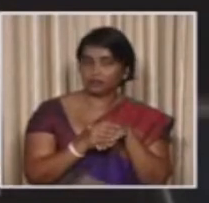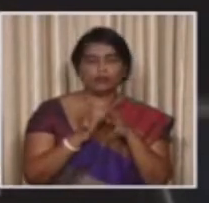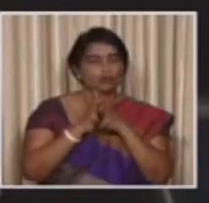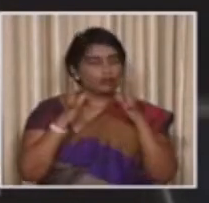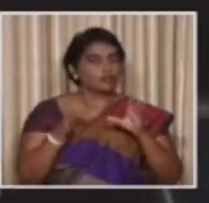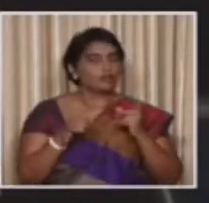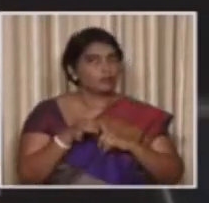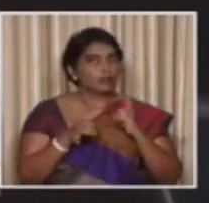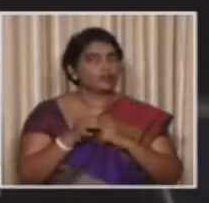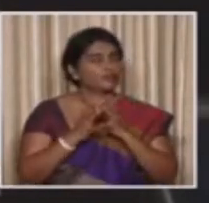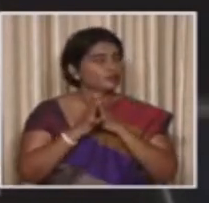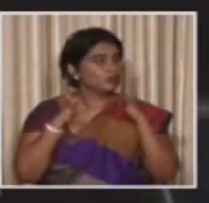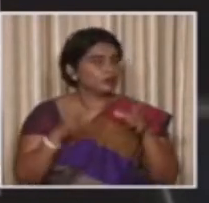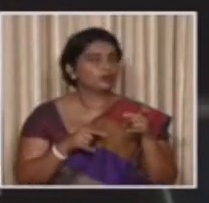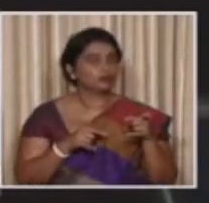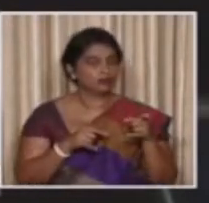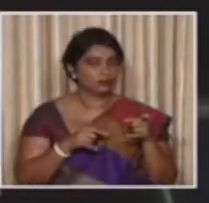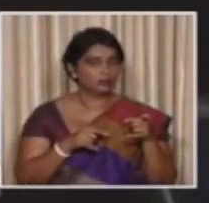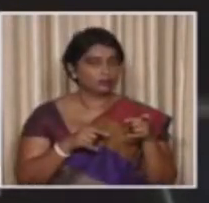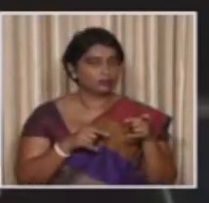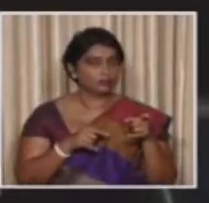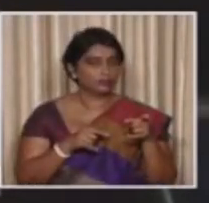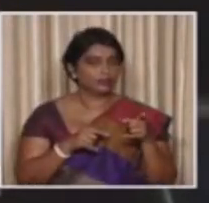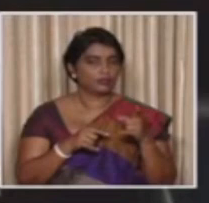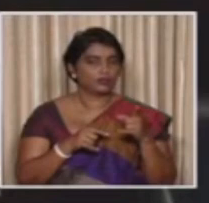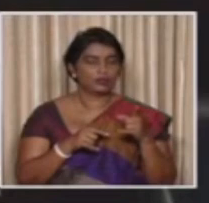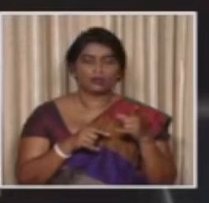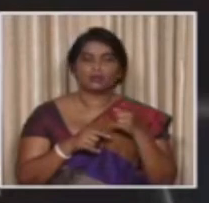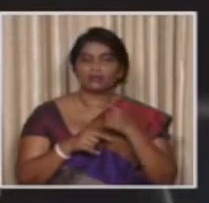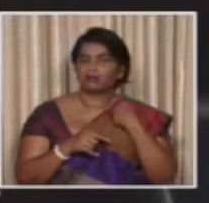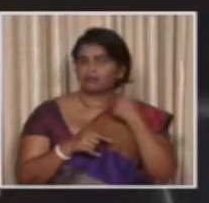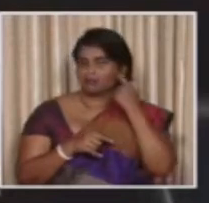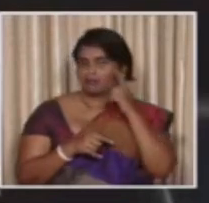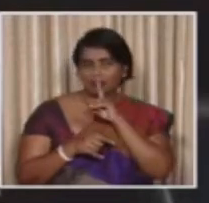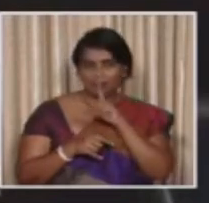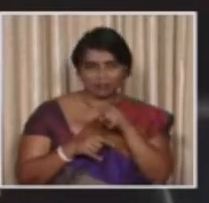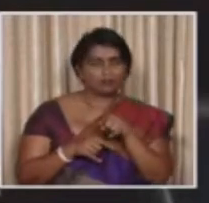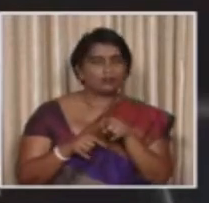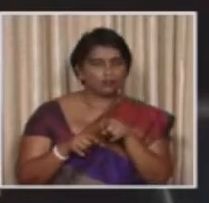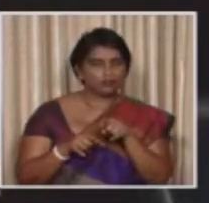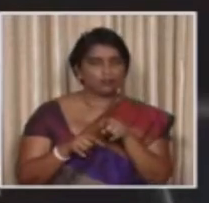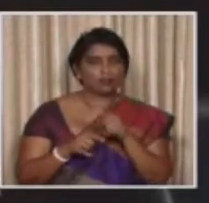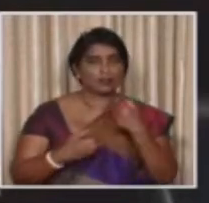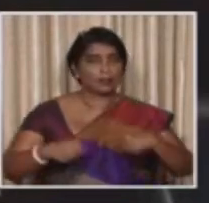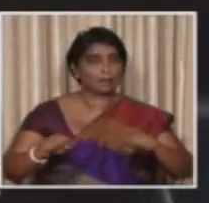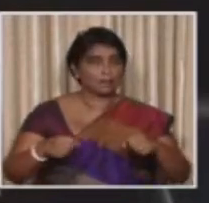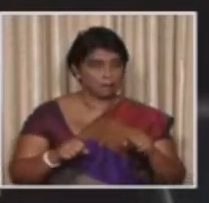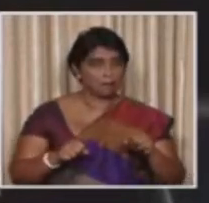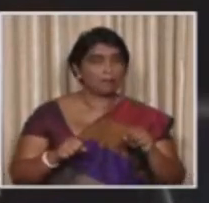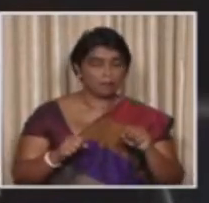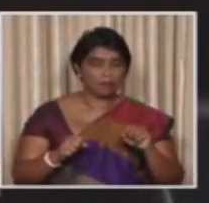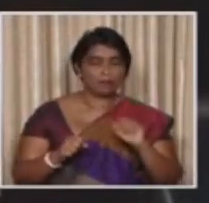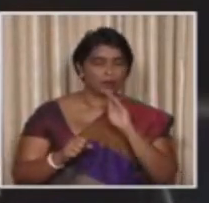විශාල ප්‍රශ්න ගොඩක්. අර රතනිය ගැන කිව්වම මම දන්න තරමින් මෝටර් බයිසිකල් ගත්තොත්